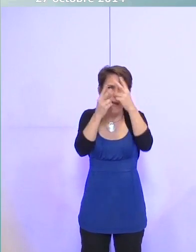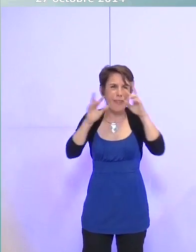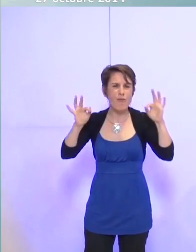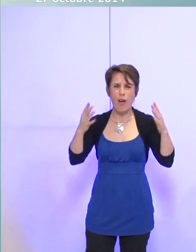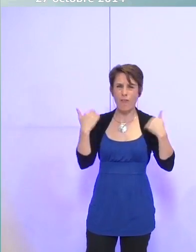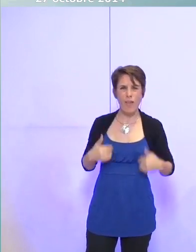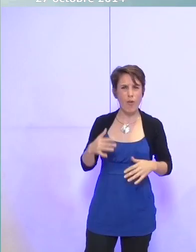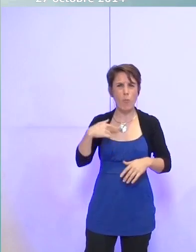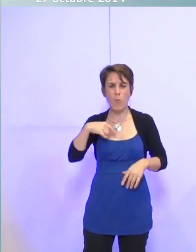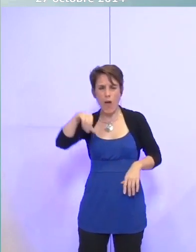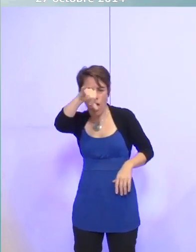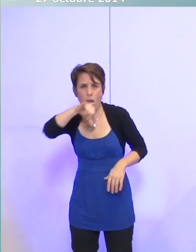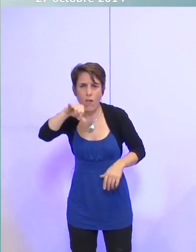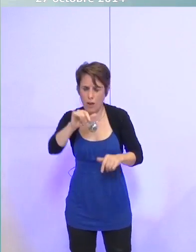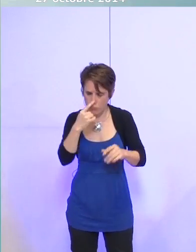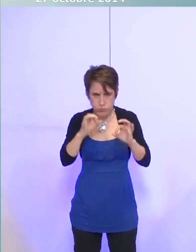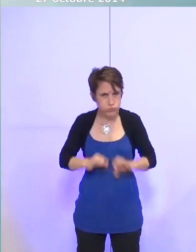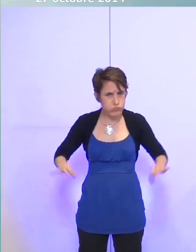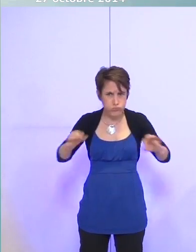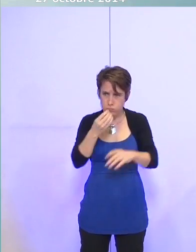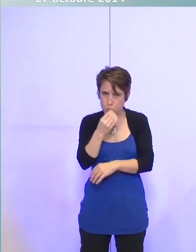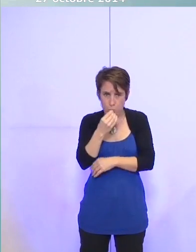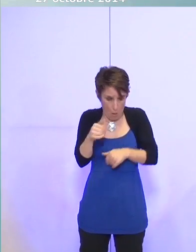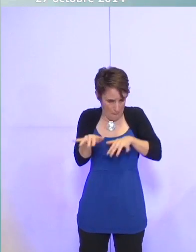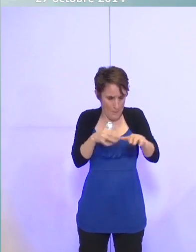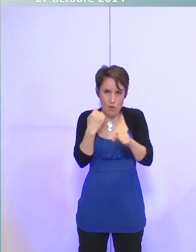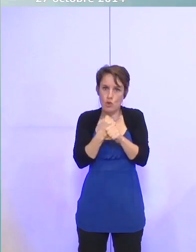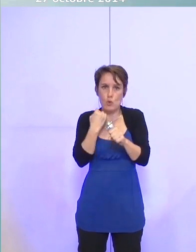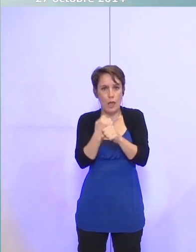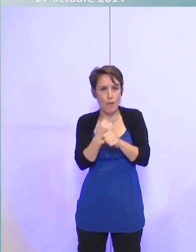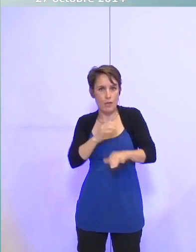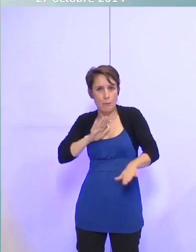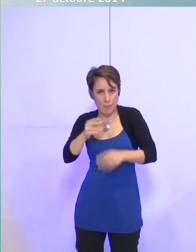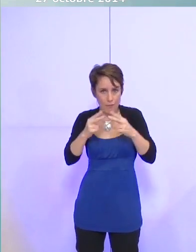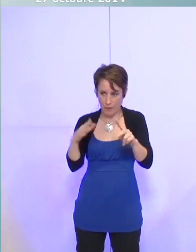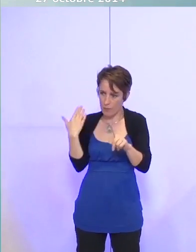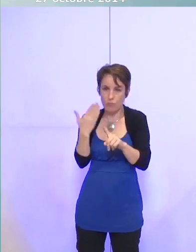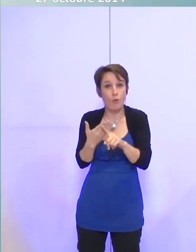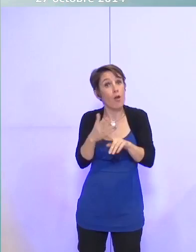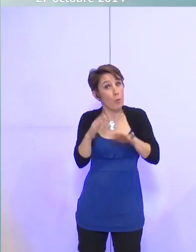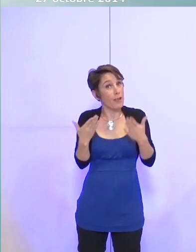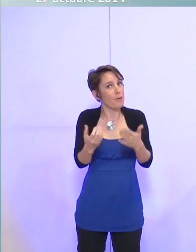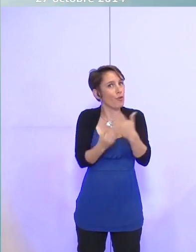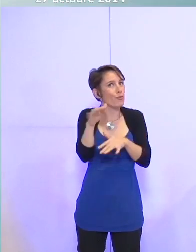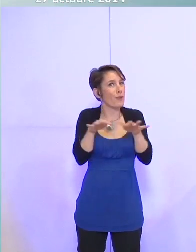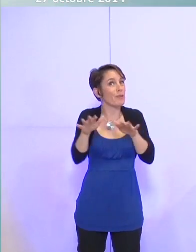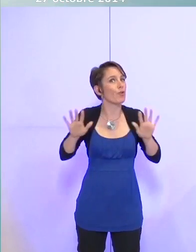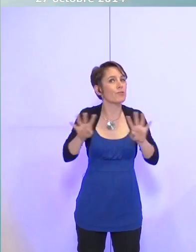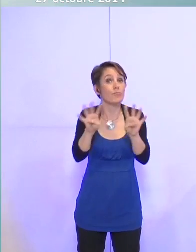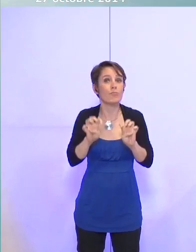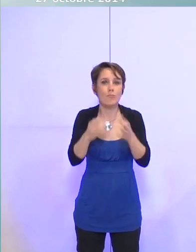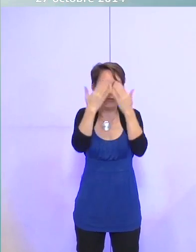que sais-je encore. Il y a tout simplement une façon de travailler qui était celle de la ville jusqu'à maintenant. Elle peut changer, j'en sais rien, peut-être qu'il y